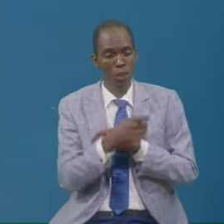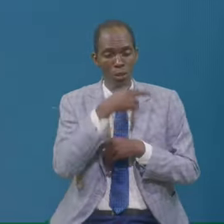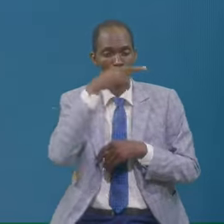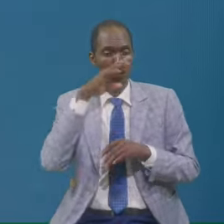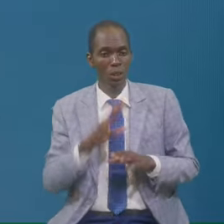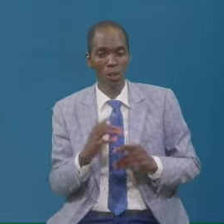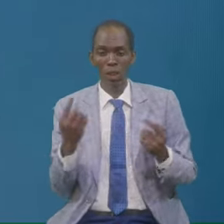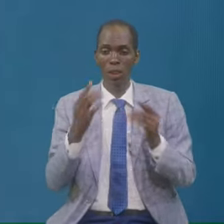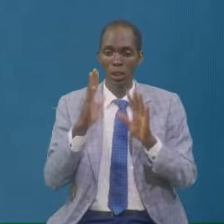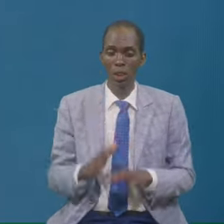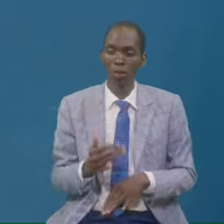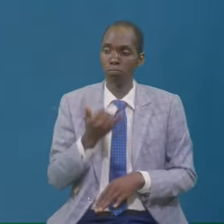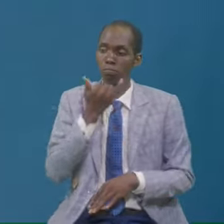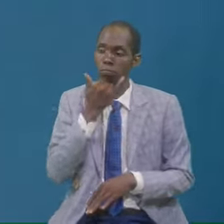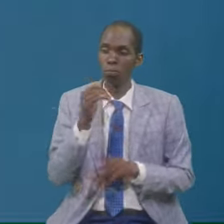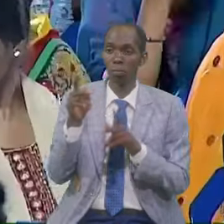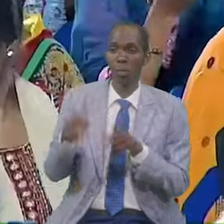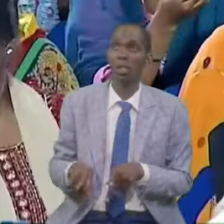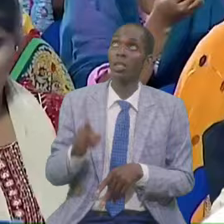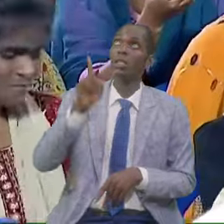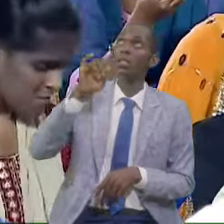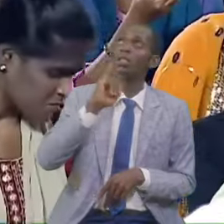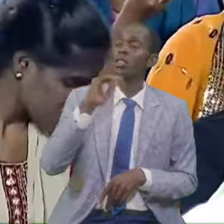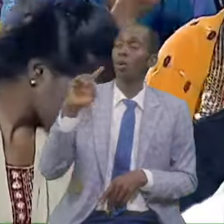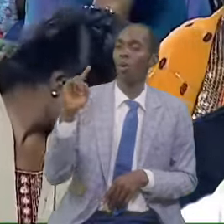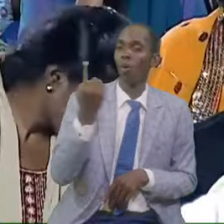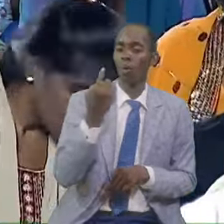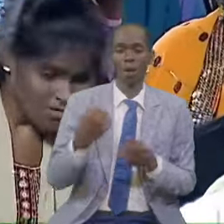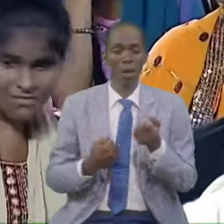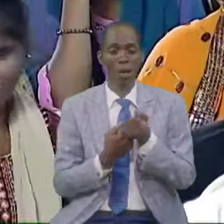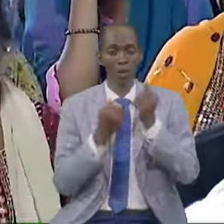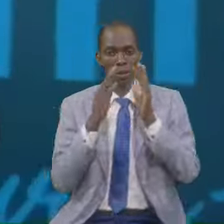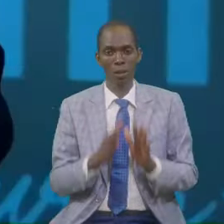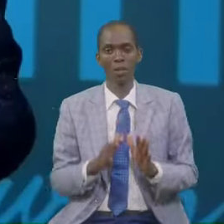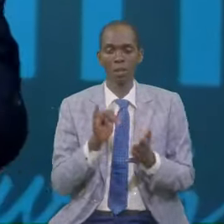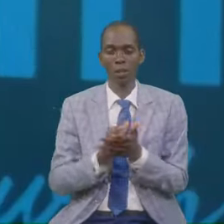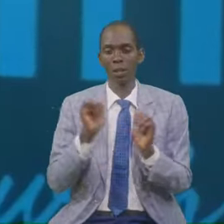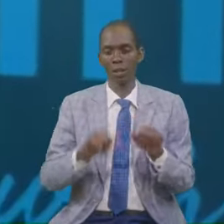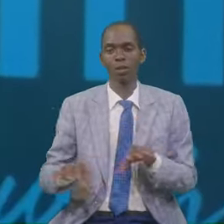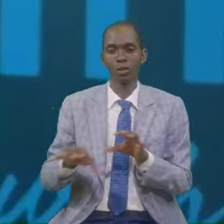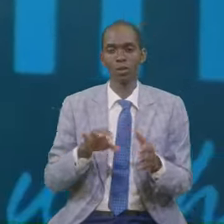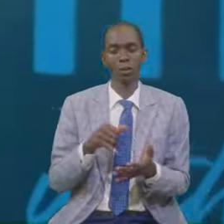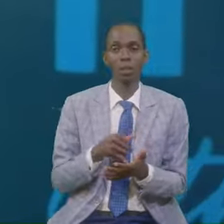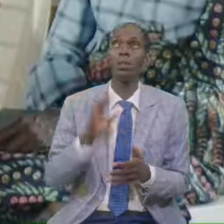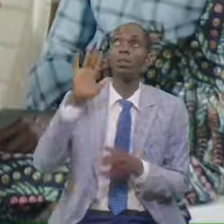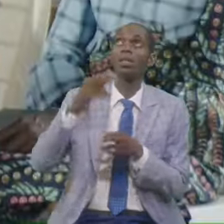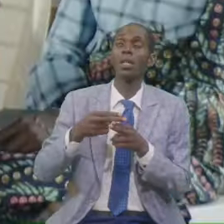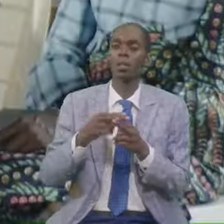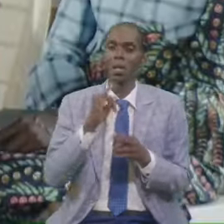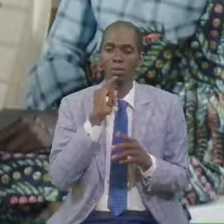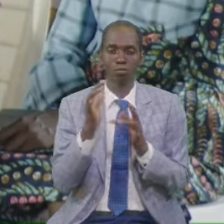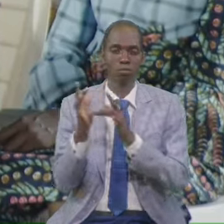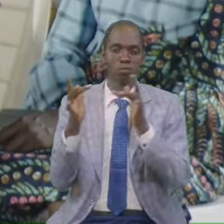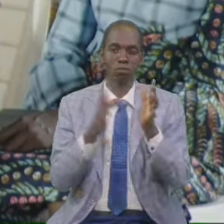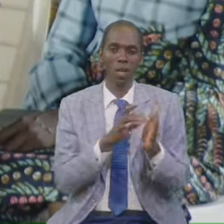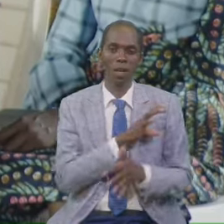the only advocate that can do that is Jesus Christ the righteous. నేరము మోపబడినా,